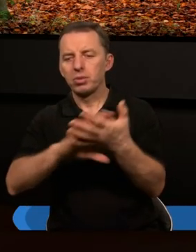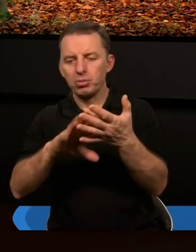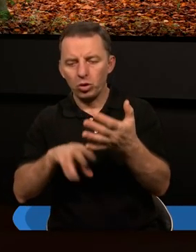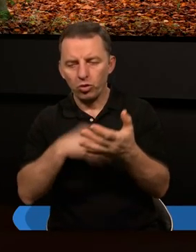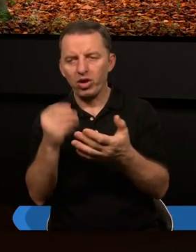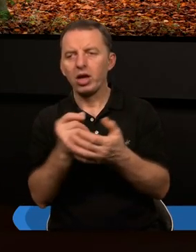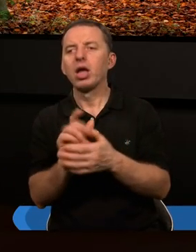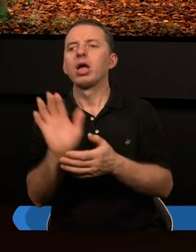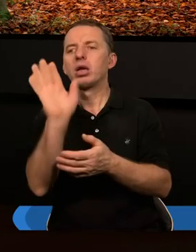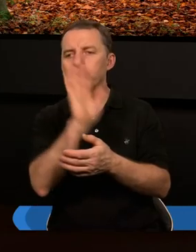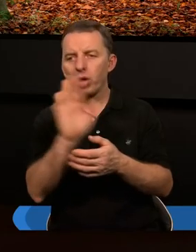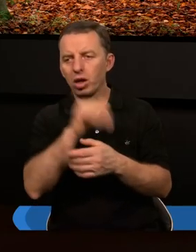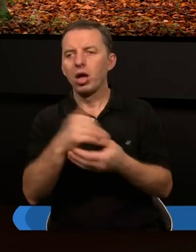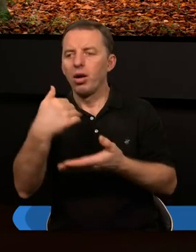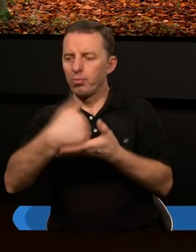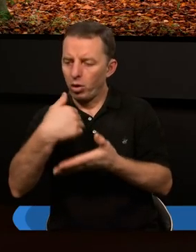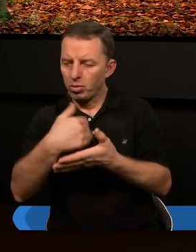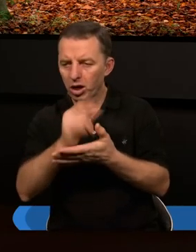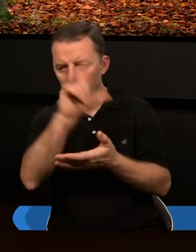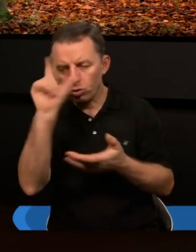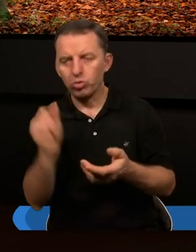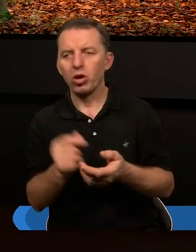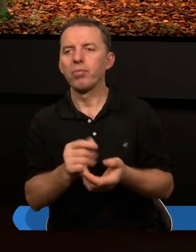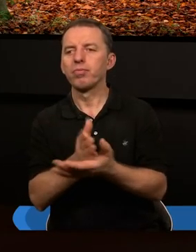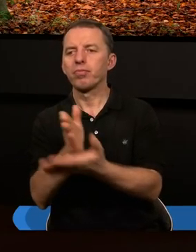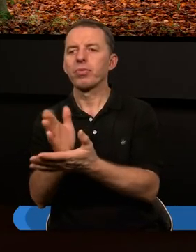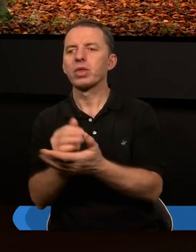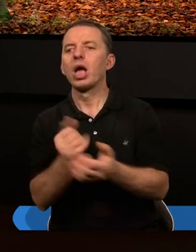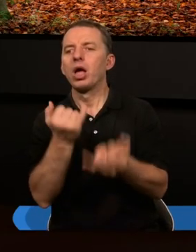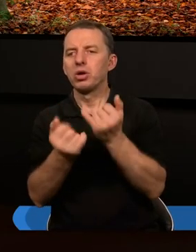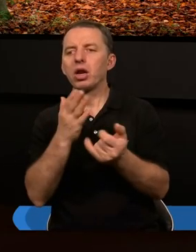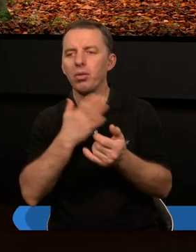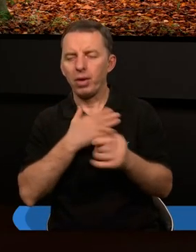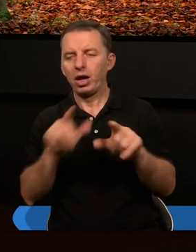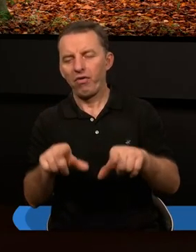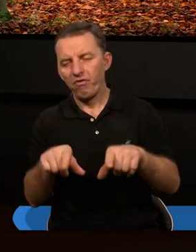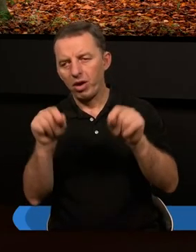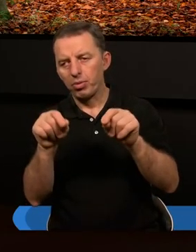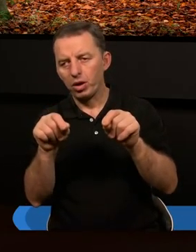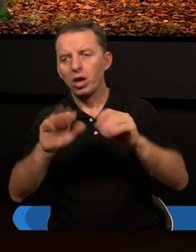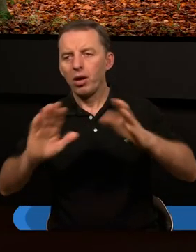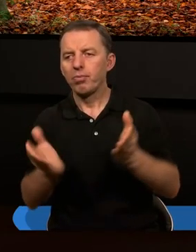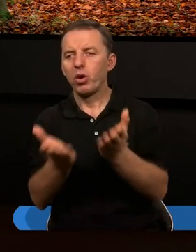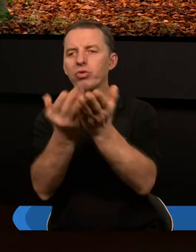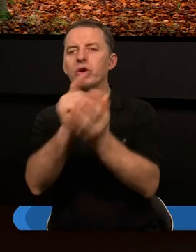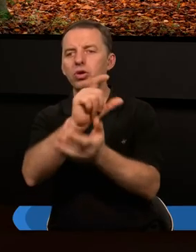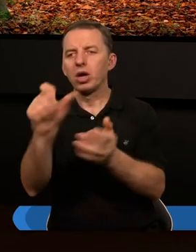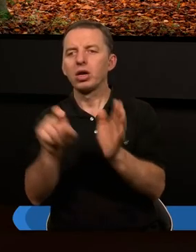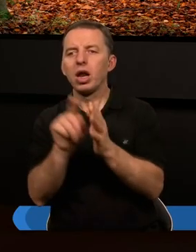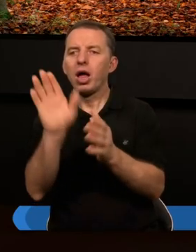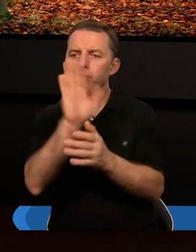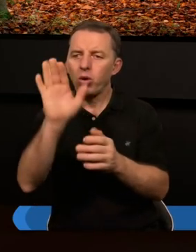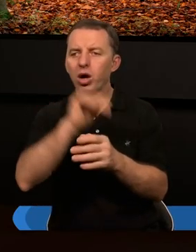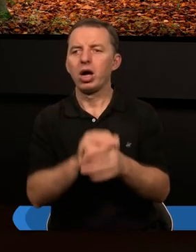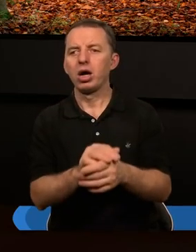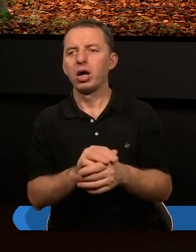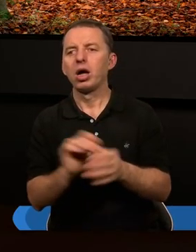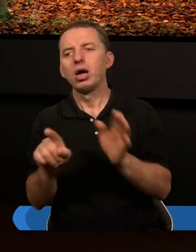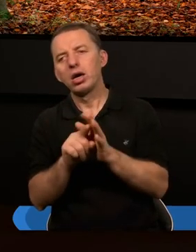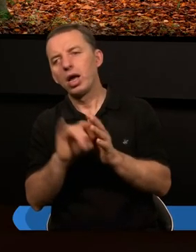Biblią, z Bogiem, pomagając ludziom. Jeżeli masz wybór, czy poświęcić ten czas dla Boga,